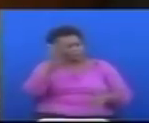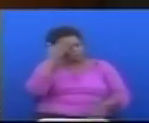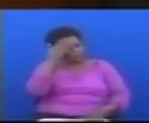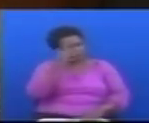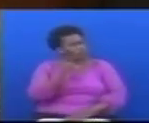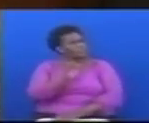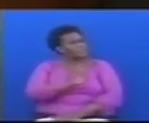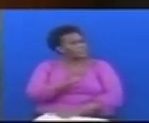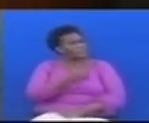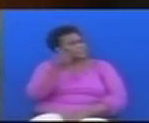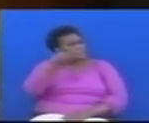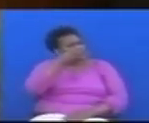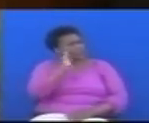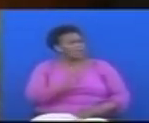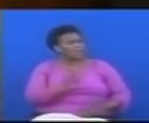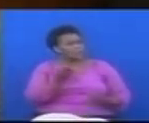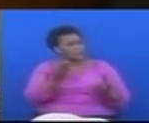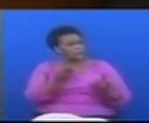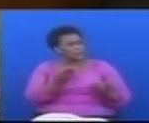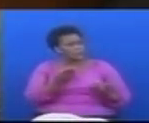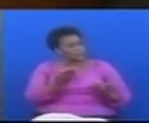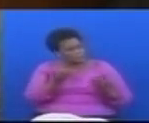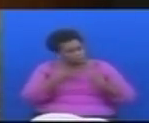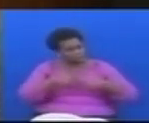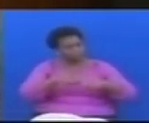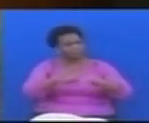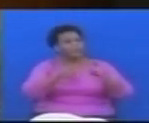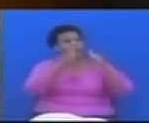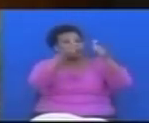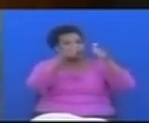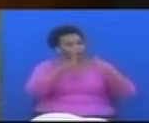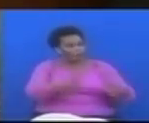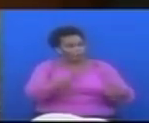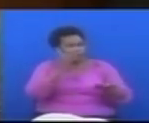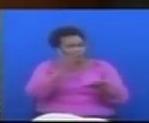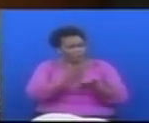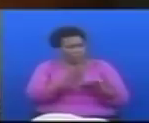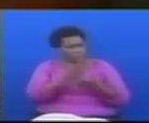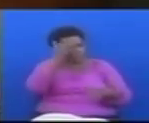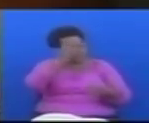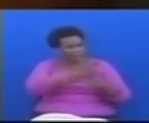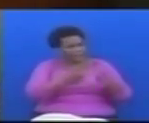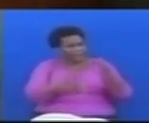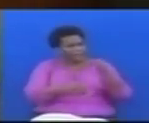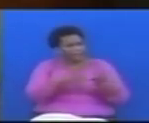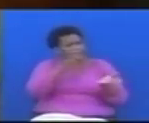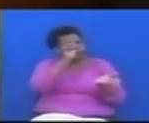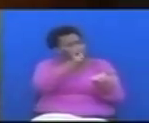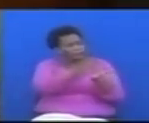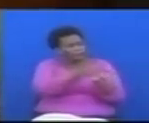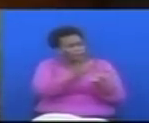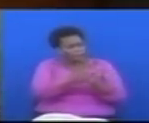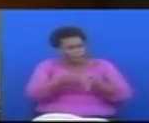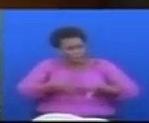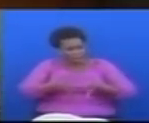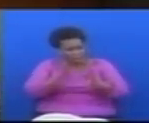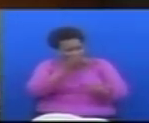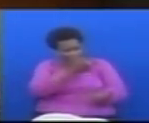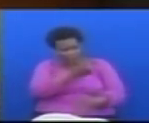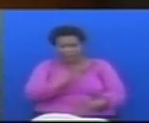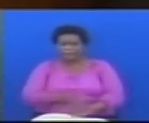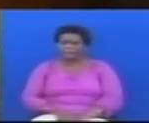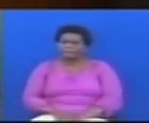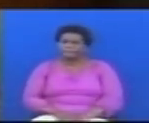sasa itatimiza ahadi yake ya kujenga barabara hii ya Sangasanga mpaka Nyandila kwa kiwango